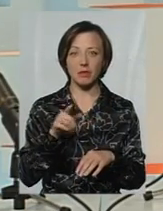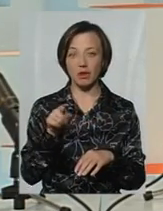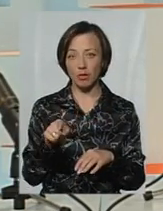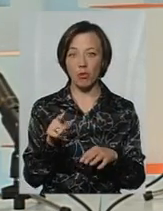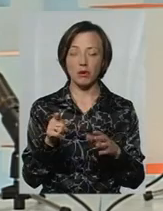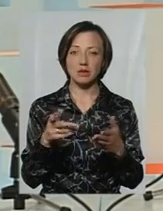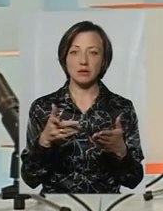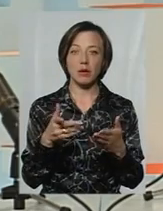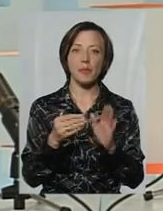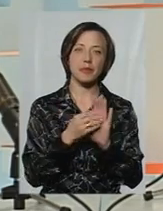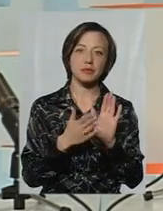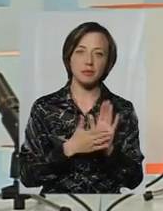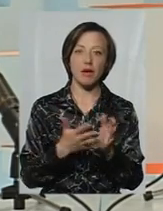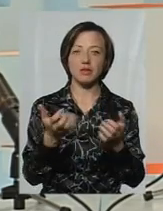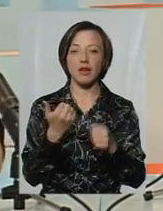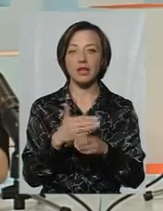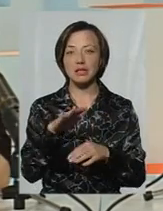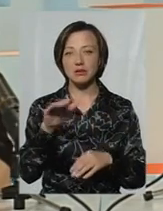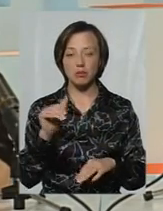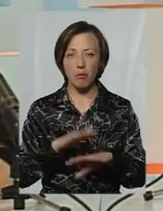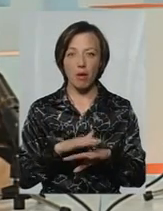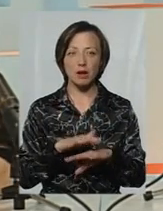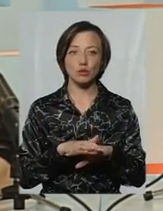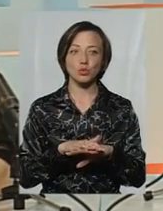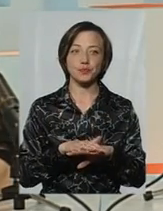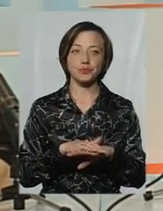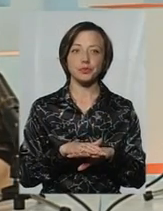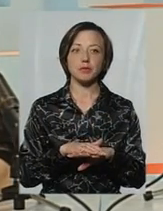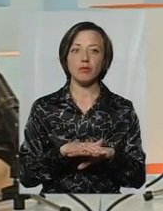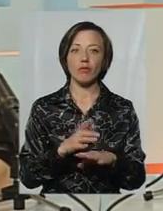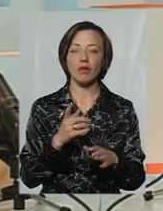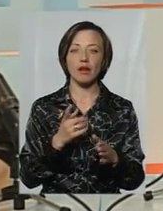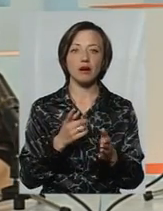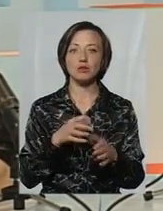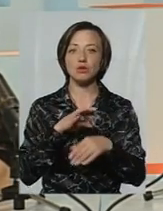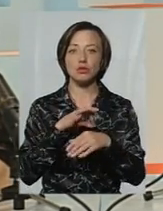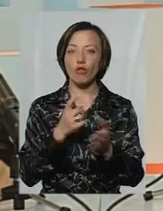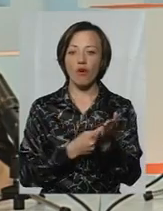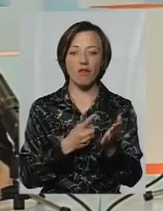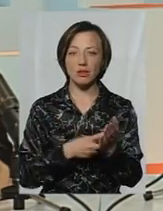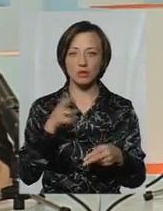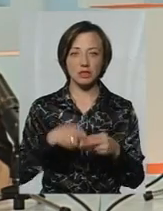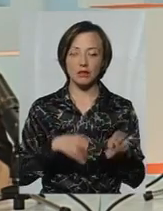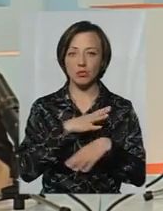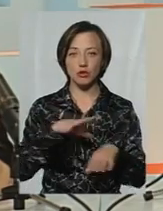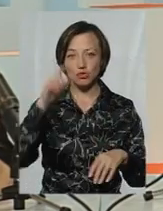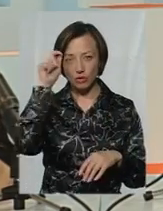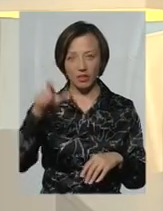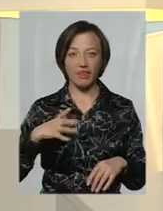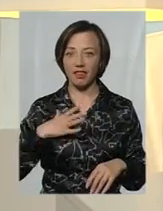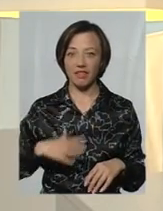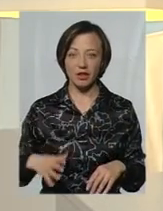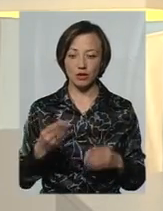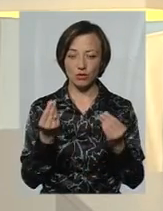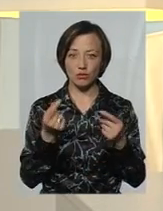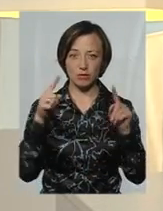там приписували, що він взяв кредит в банку, доведено то до кінця не було, чоловік не витримав, що йому доведеться